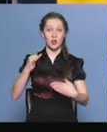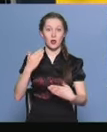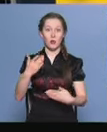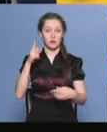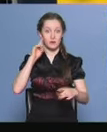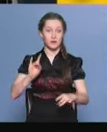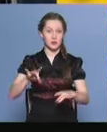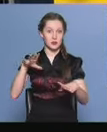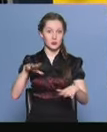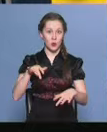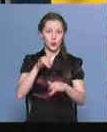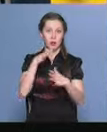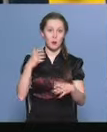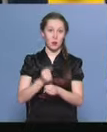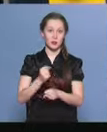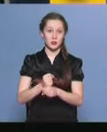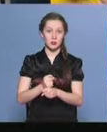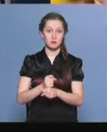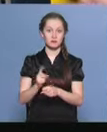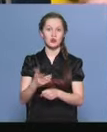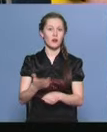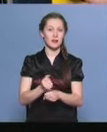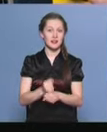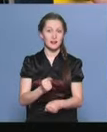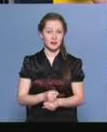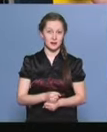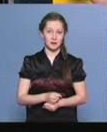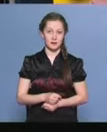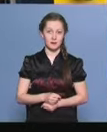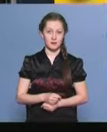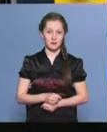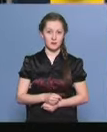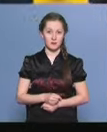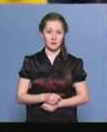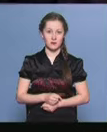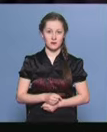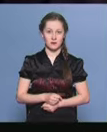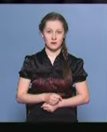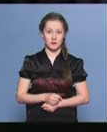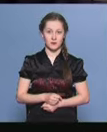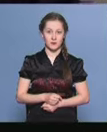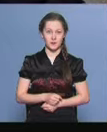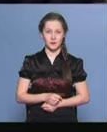врасплох. В обратном направлении что вы делаете? О, следующую дверь.